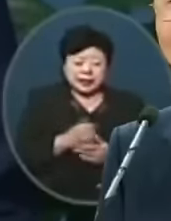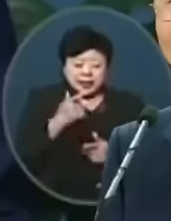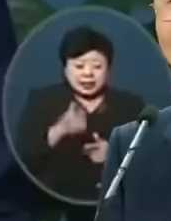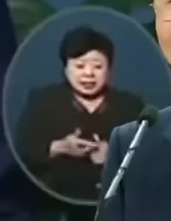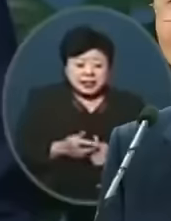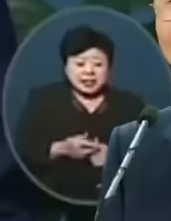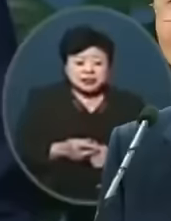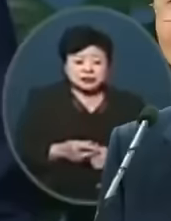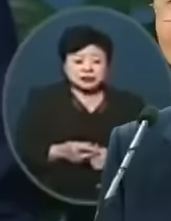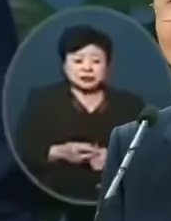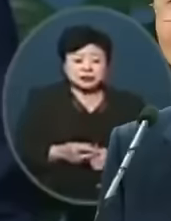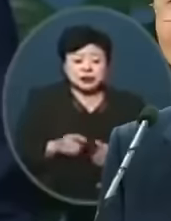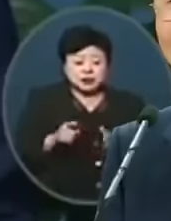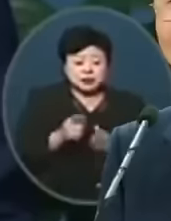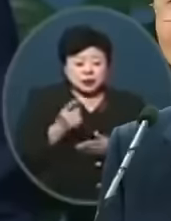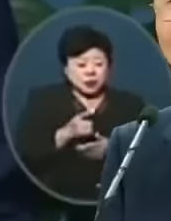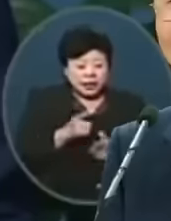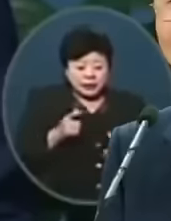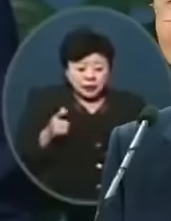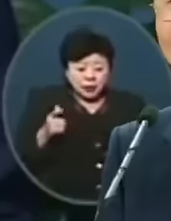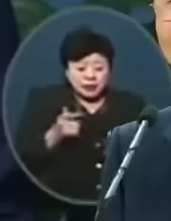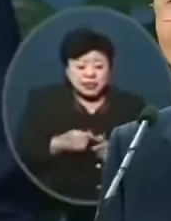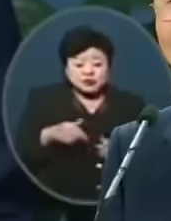예수 교를 믿기 위해서 우리 나온 것이 아닙니다.